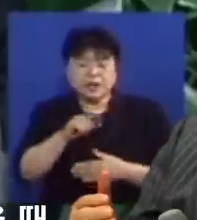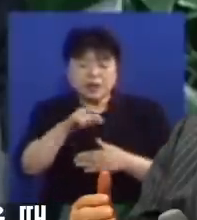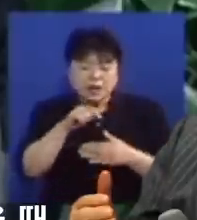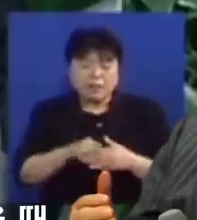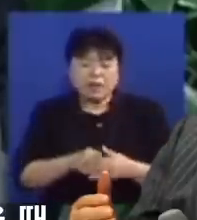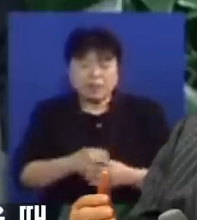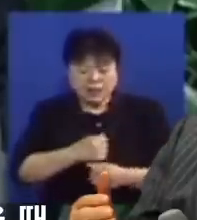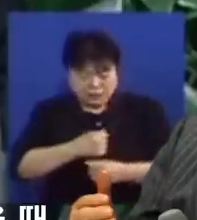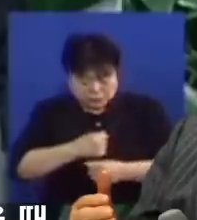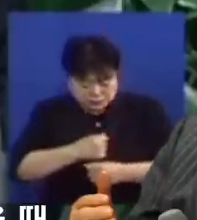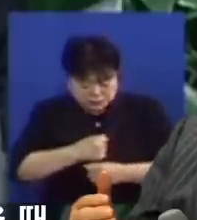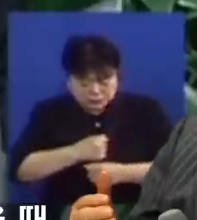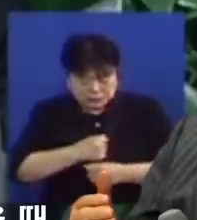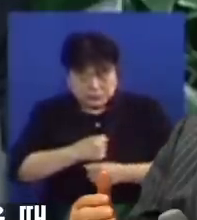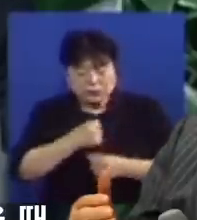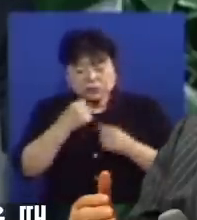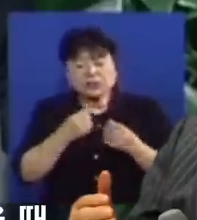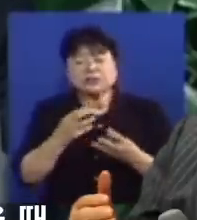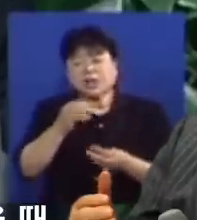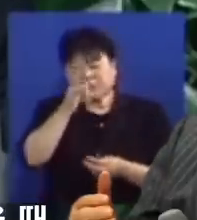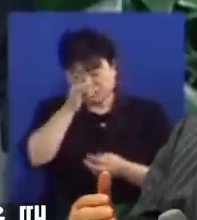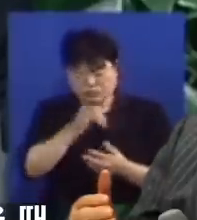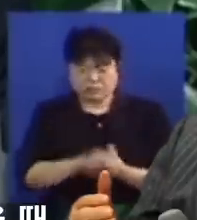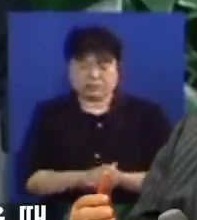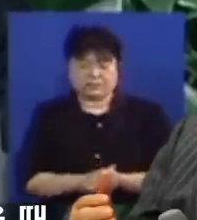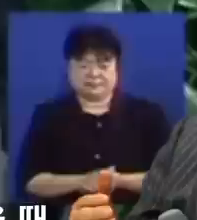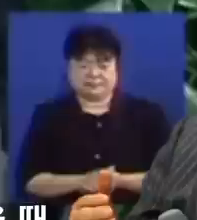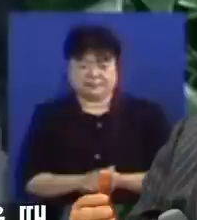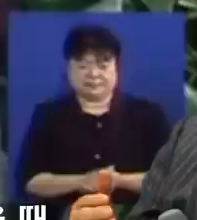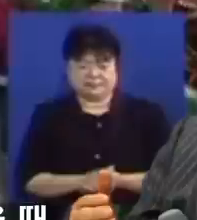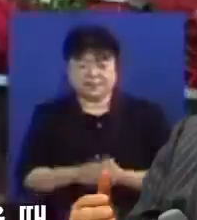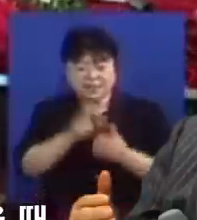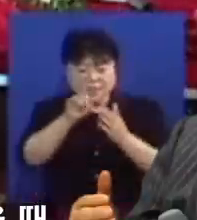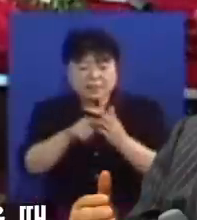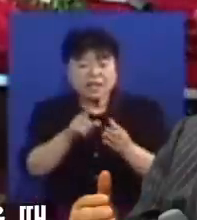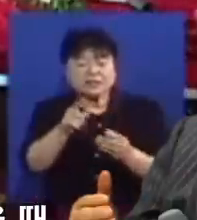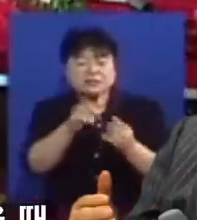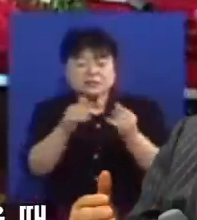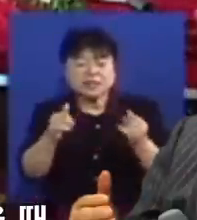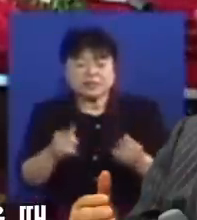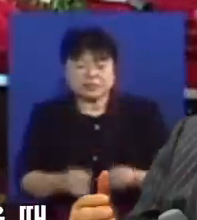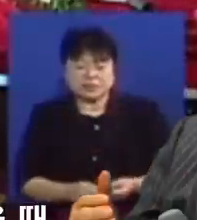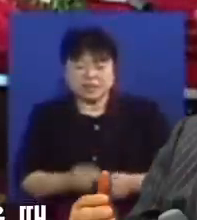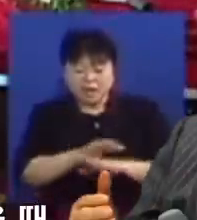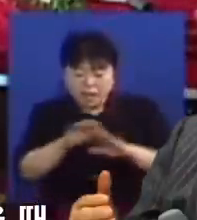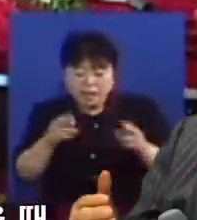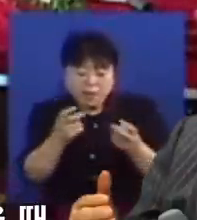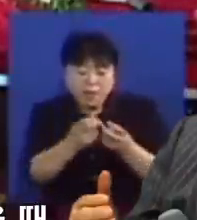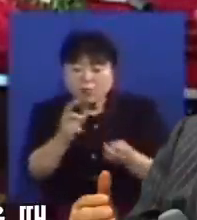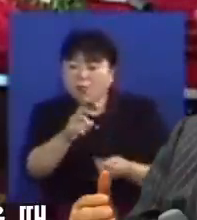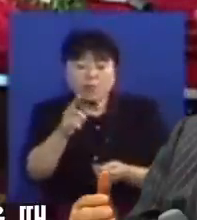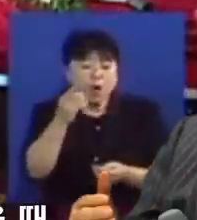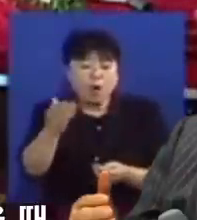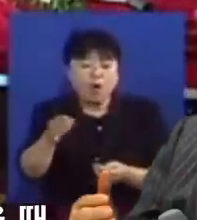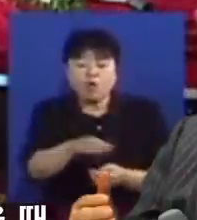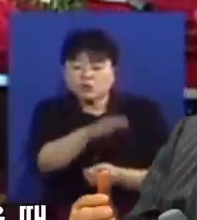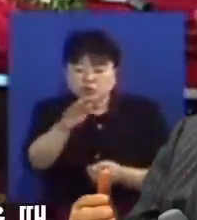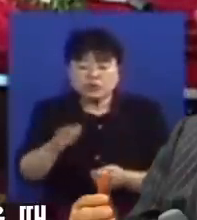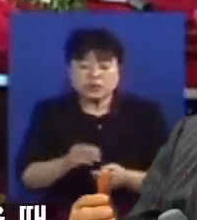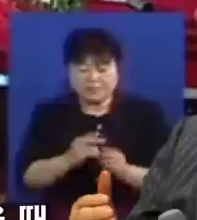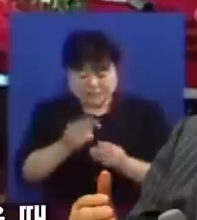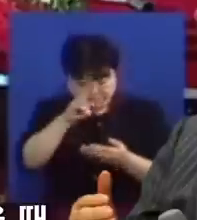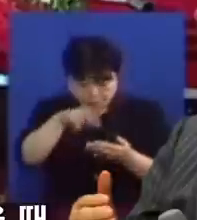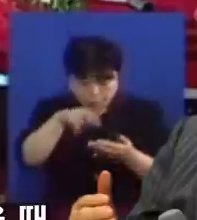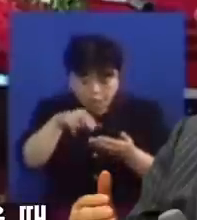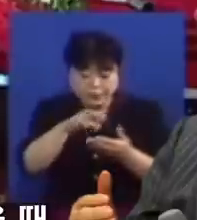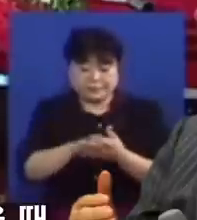마음속에 품고 살고 있는 것입니다. 이러한 때는 이 사람들이 어떻게 해야 될 것입니까? 우리는 성경에